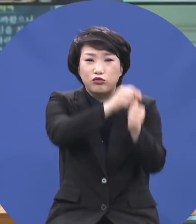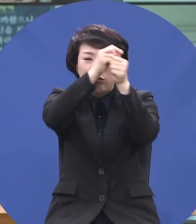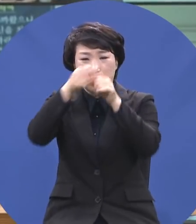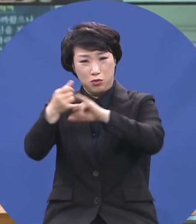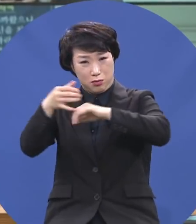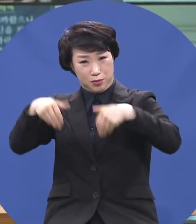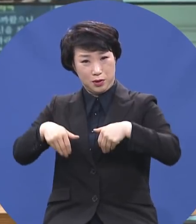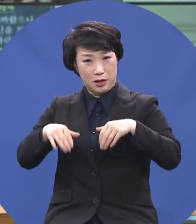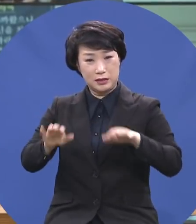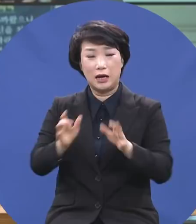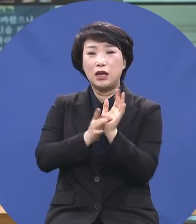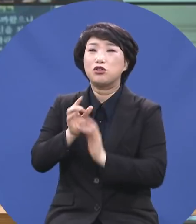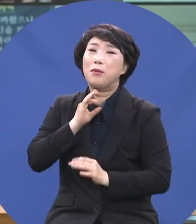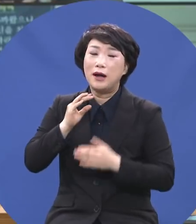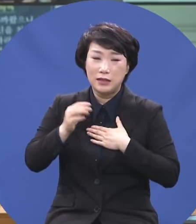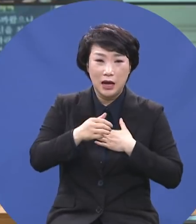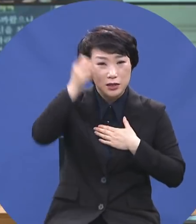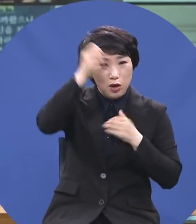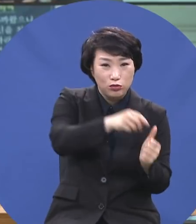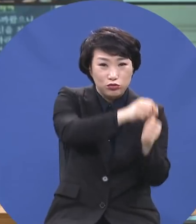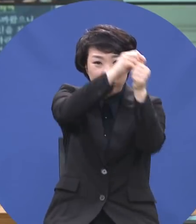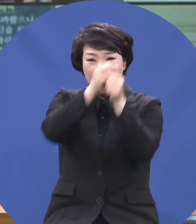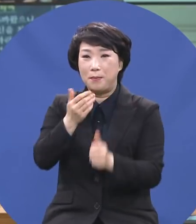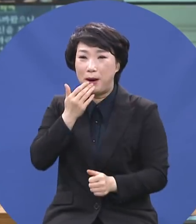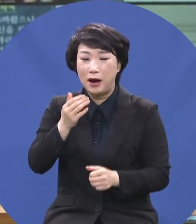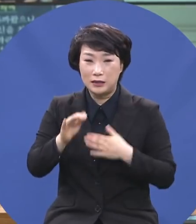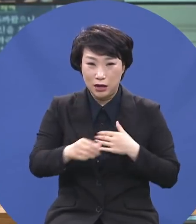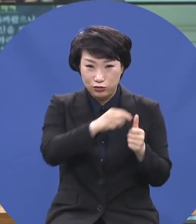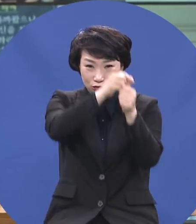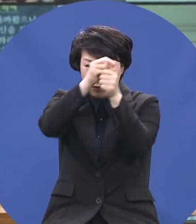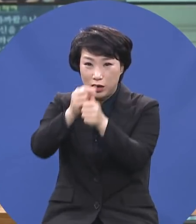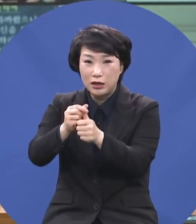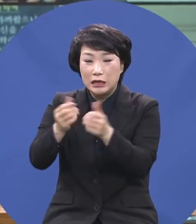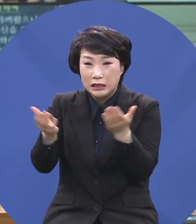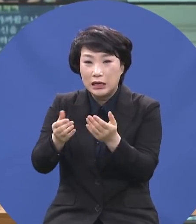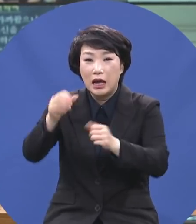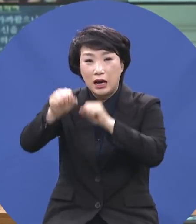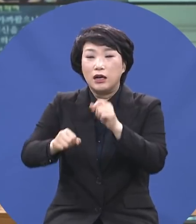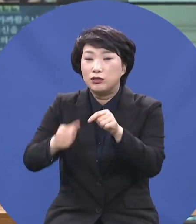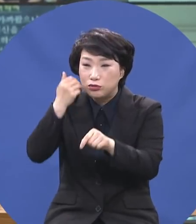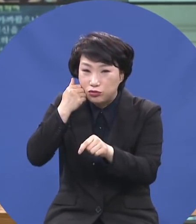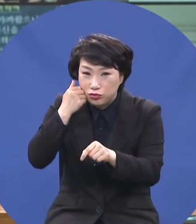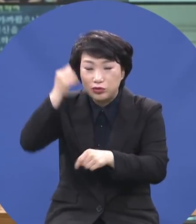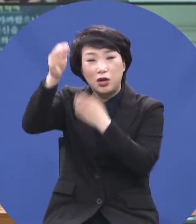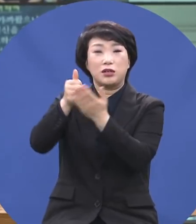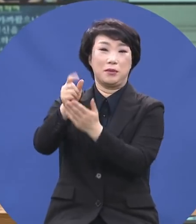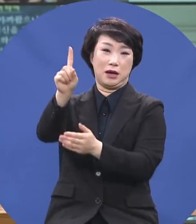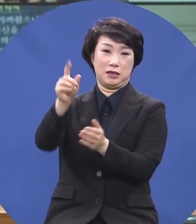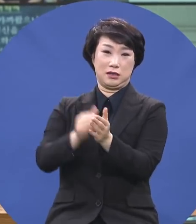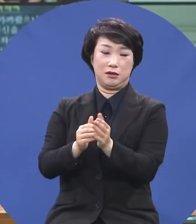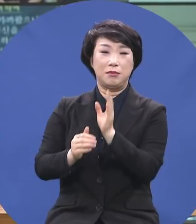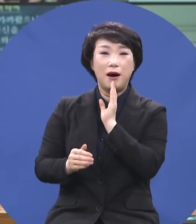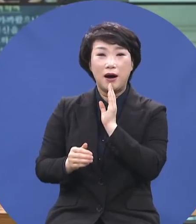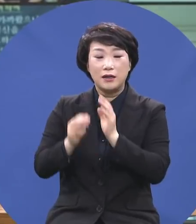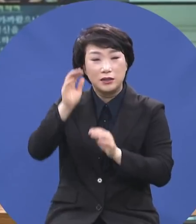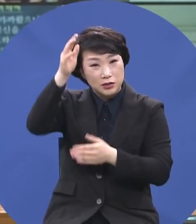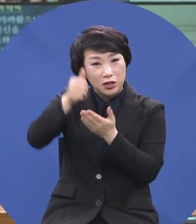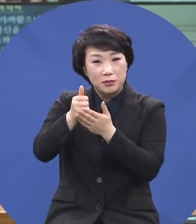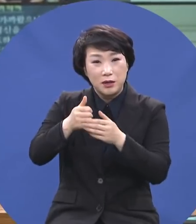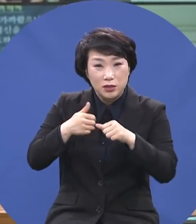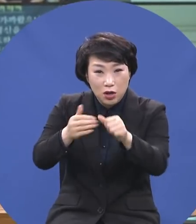말이요. 예수만 살리시는 자요, 살리시는 일을 하시는 분이 성령이시요, 그를 전하신